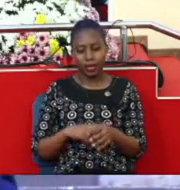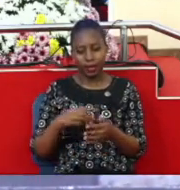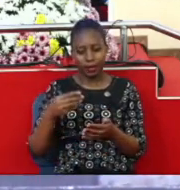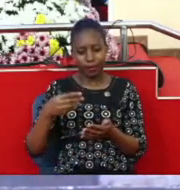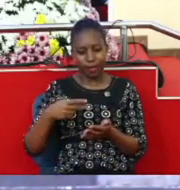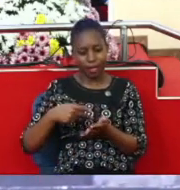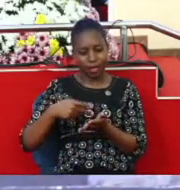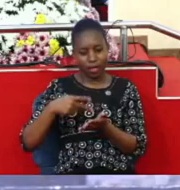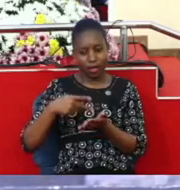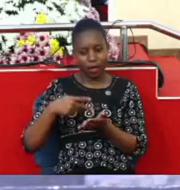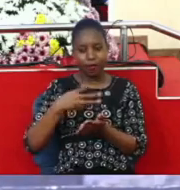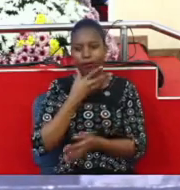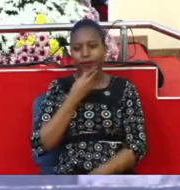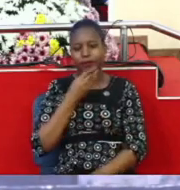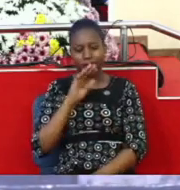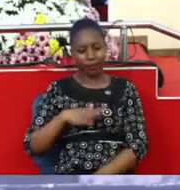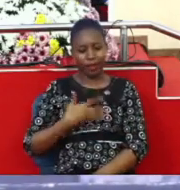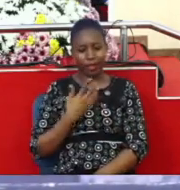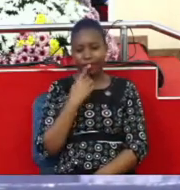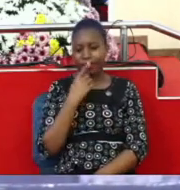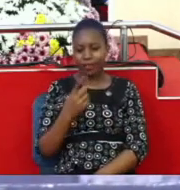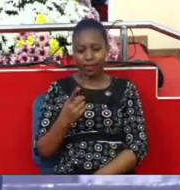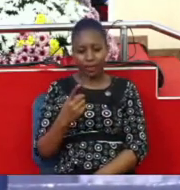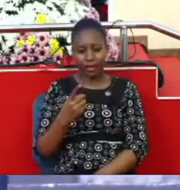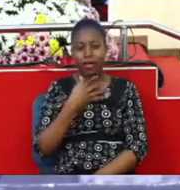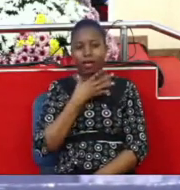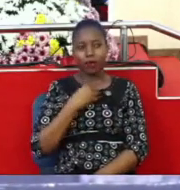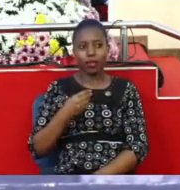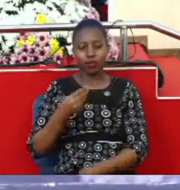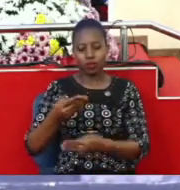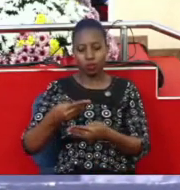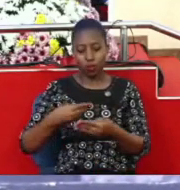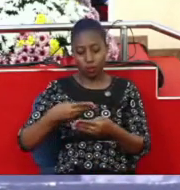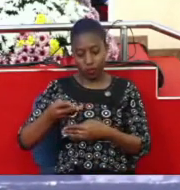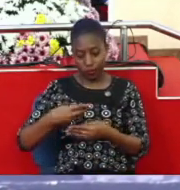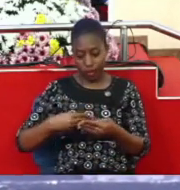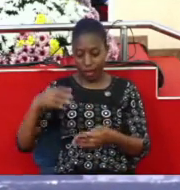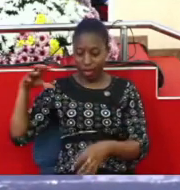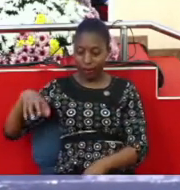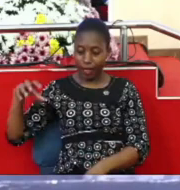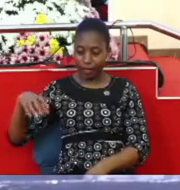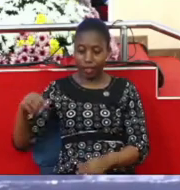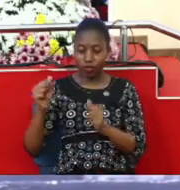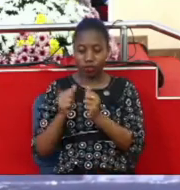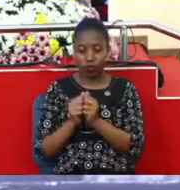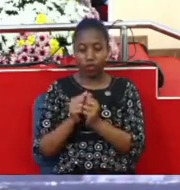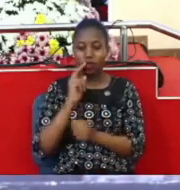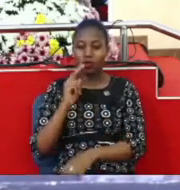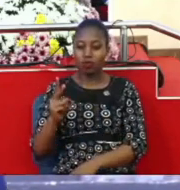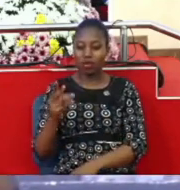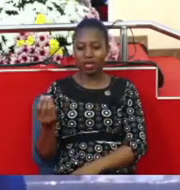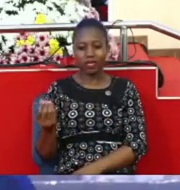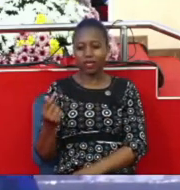What am I going to what am I telling you? Ninakwambia nini kwa shiriki? I must have another source. Ni kwamba nina which is not what you